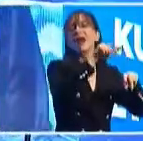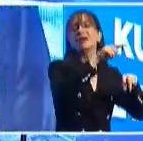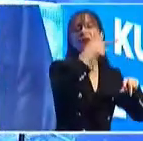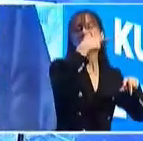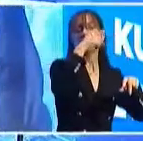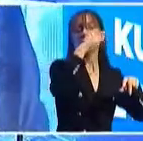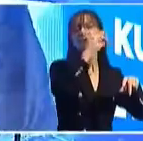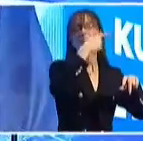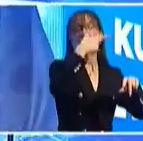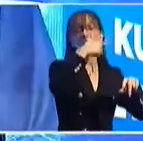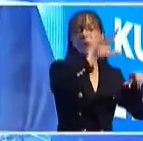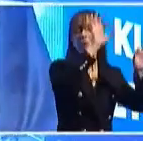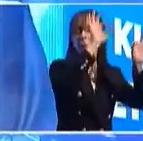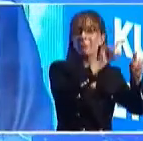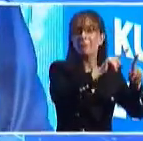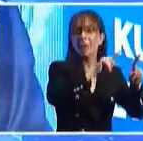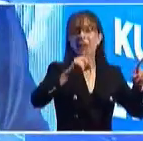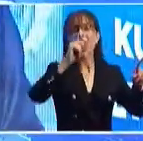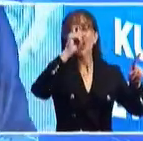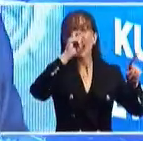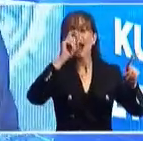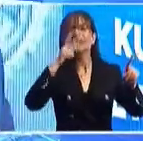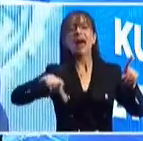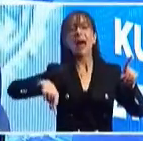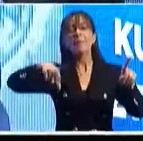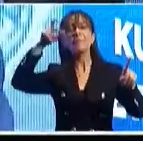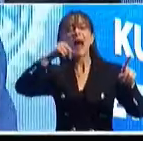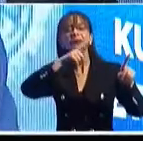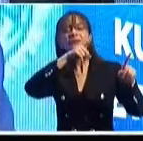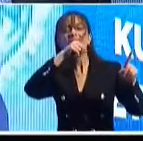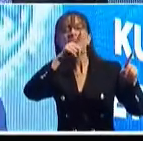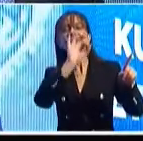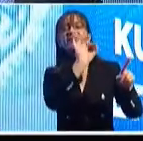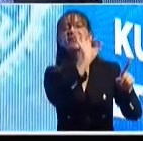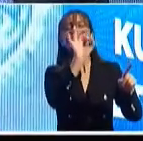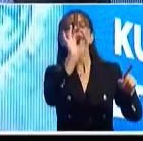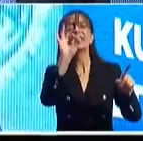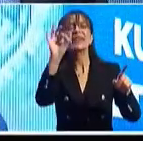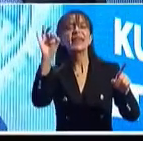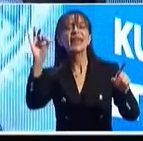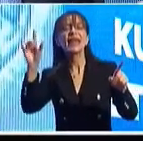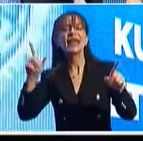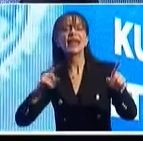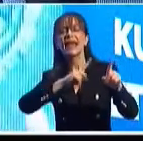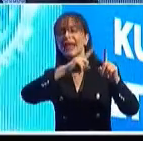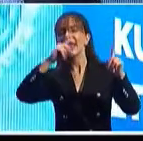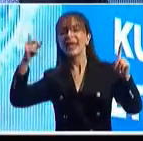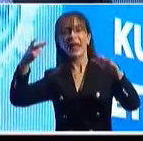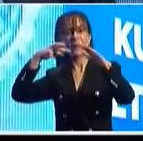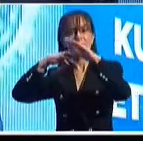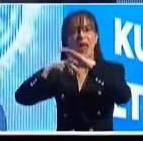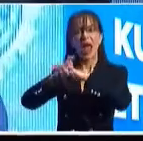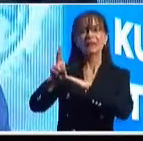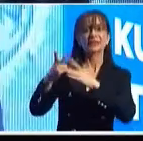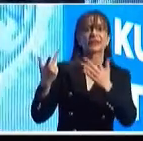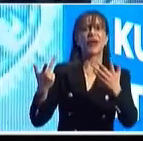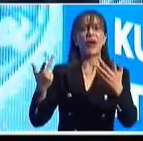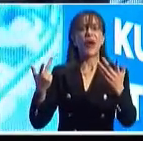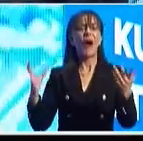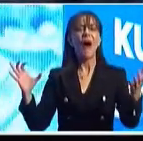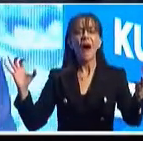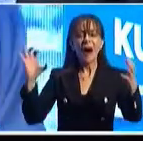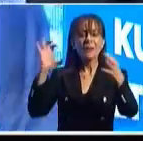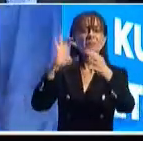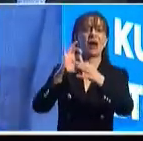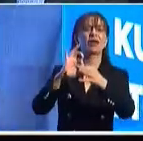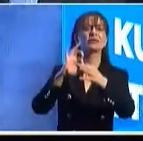Kadıköy, Pendik, Sabiha Gökçen havalimanımızın yine buradaki metro kesintisiz ulaşım